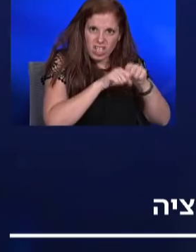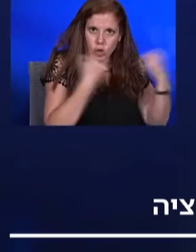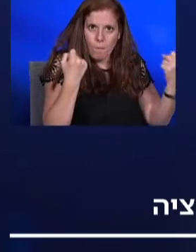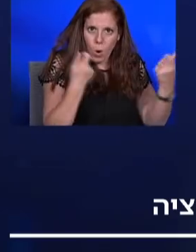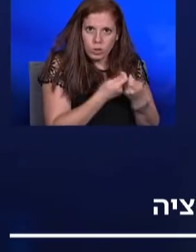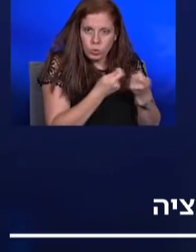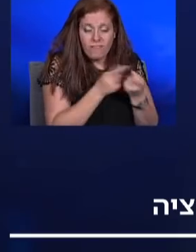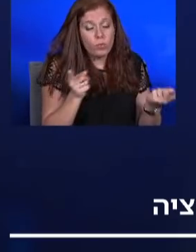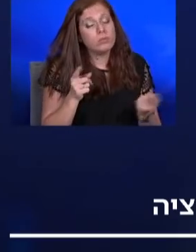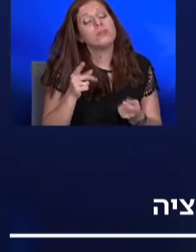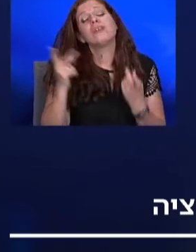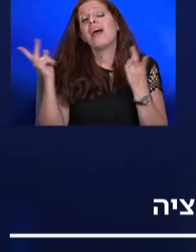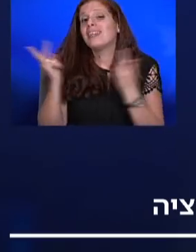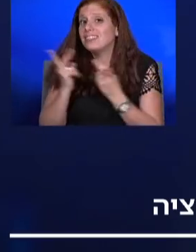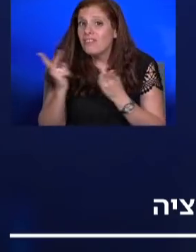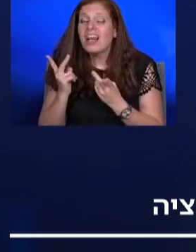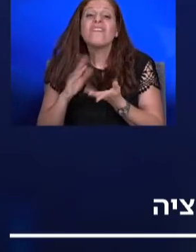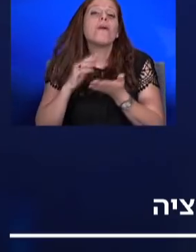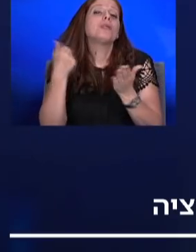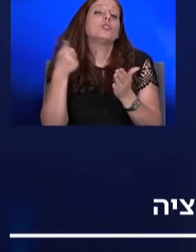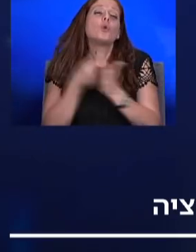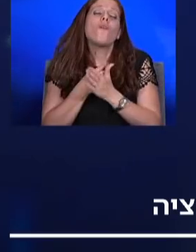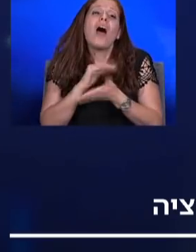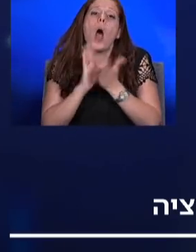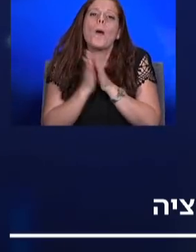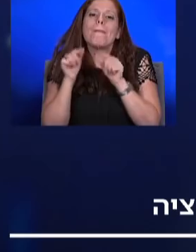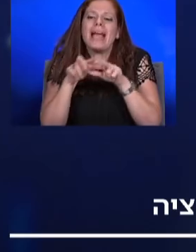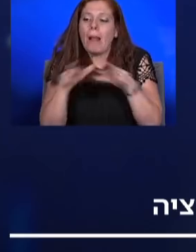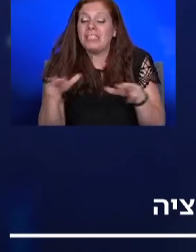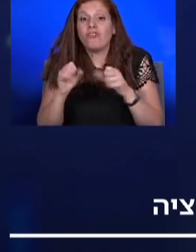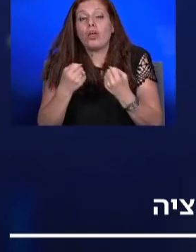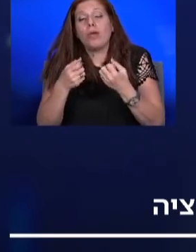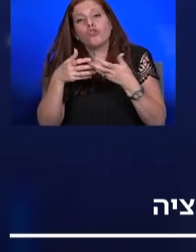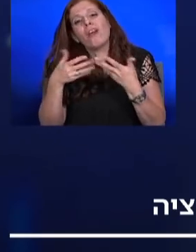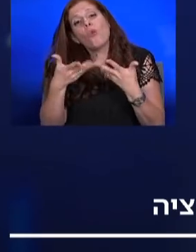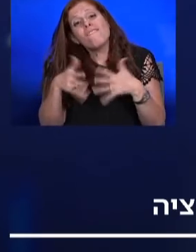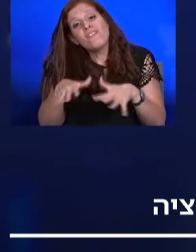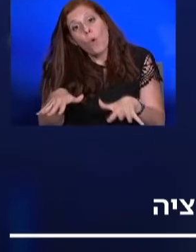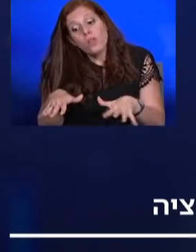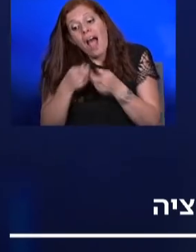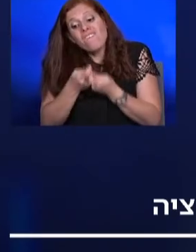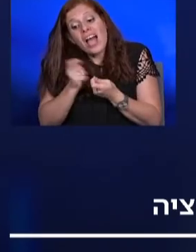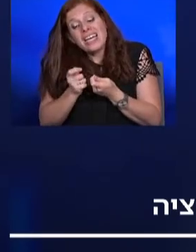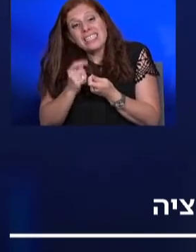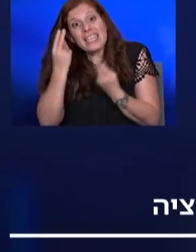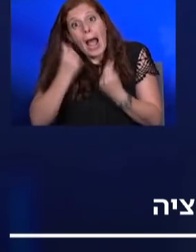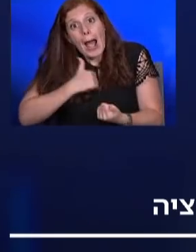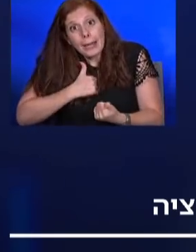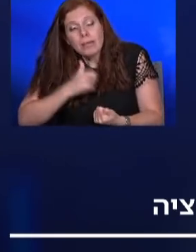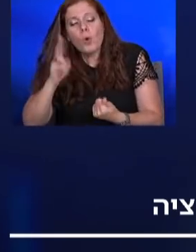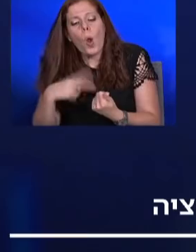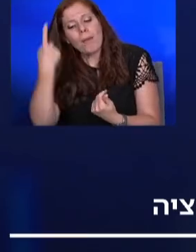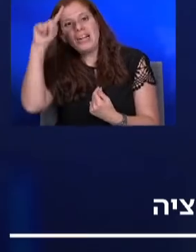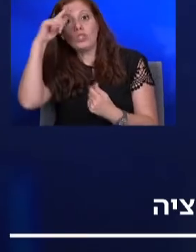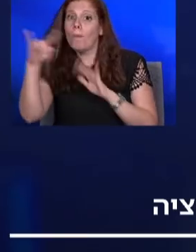הכל מוליך לזה שאם יש התרופפות, אז החרדים, חברי הכנסת החרדים, יכולים ליזום גם חקיקה משלהם,